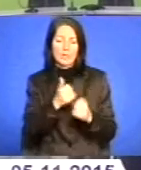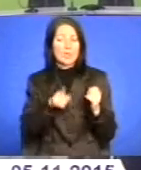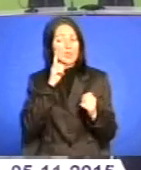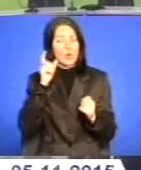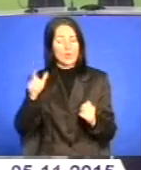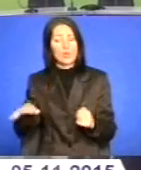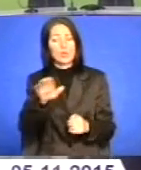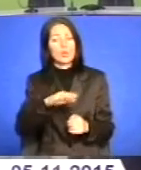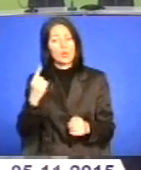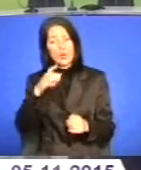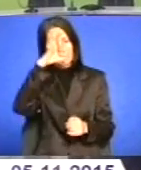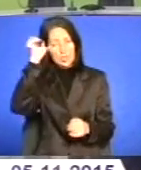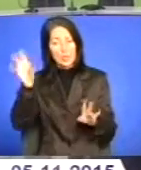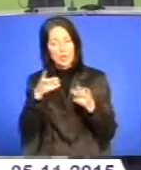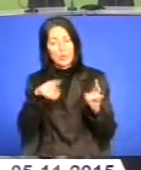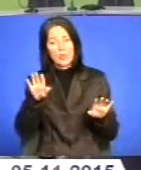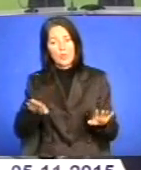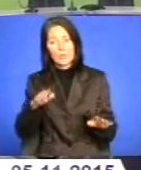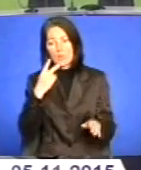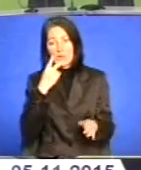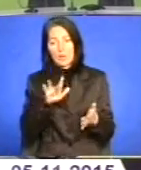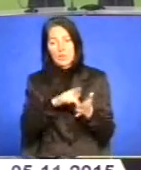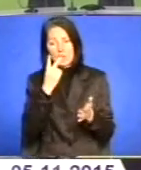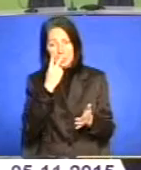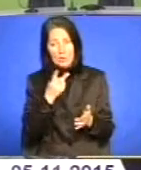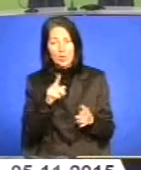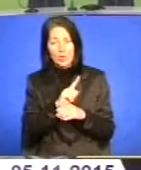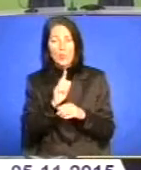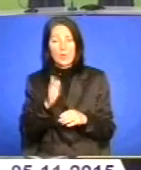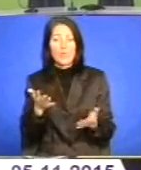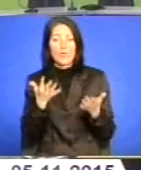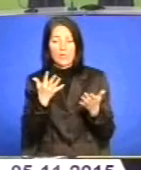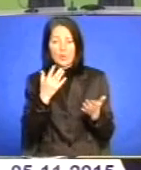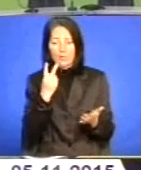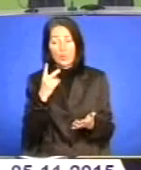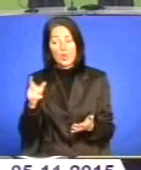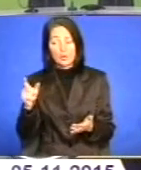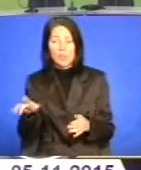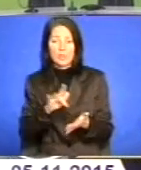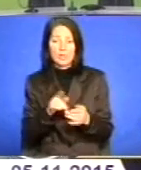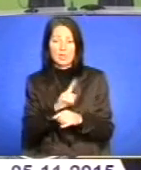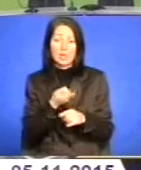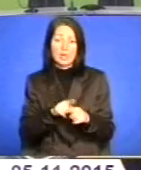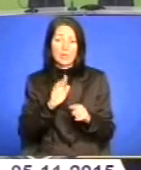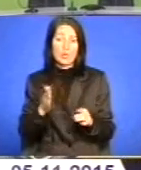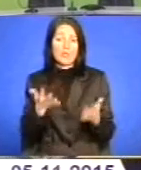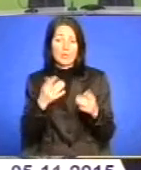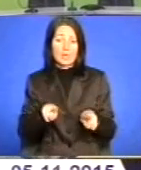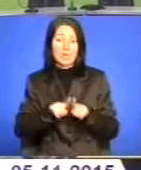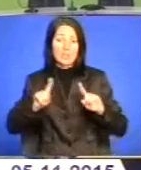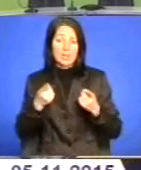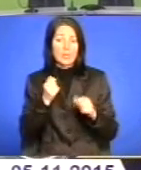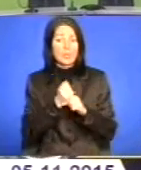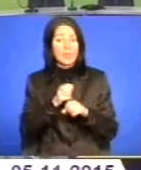нічних клубів міста Тернополя було виявлено двох громадян, мешканців міста Тернополя, які були виявлені та затримані працівниками. В